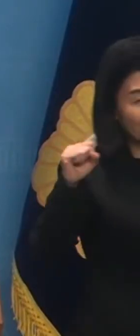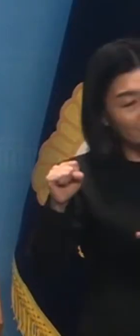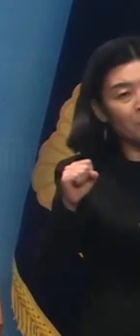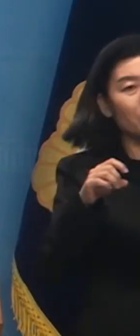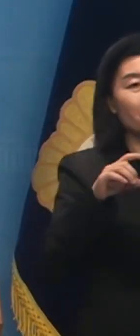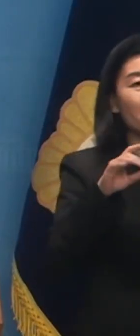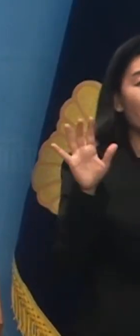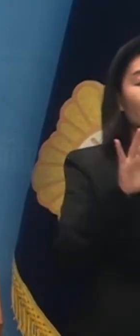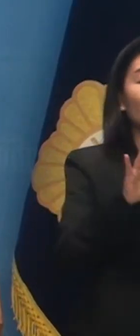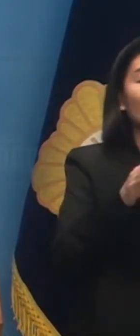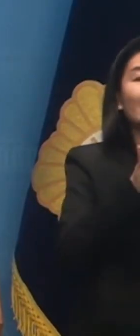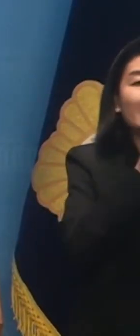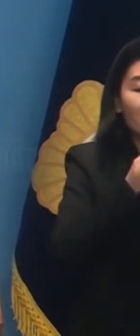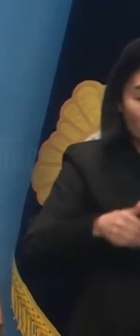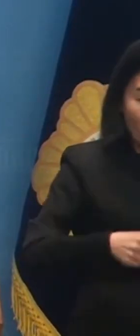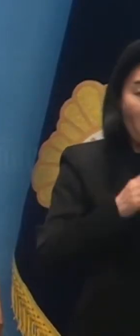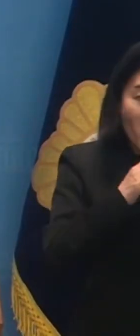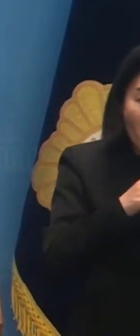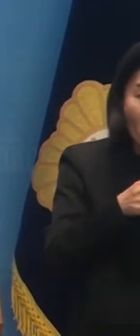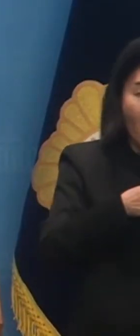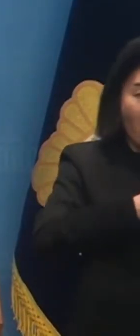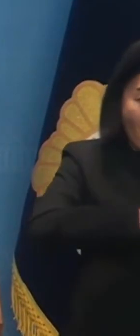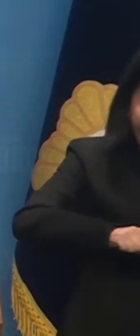결단만이 이 악순환을 풀 수 있습니다.